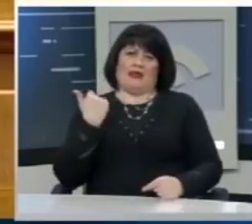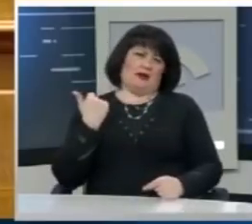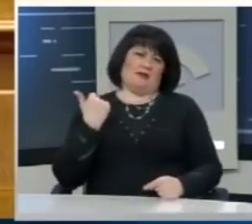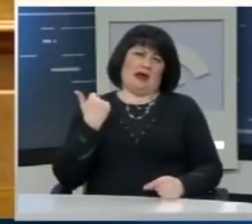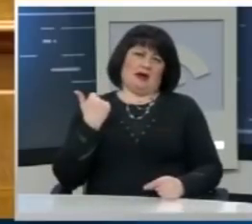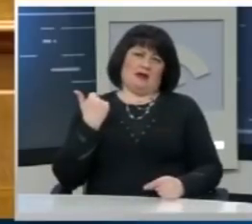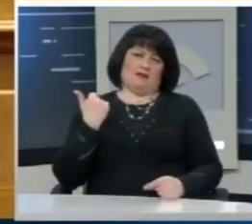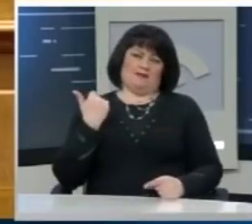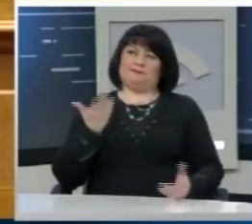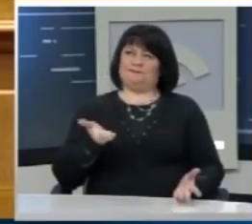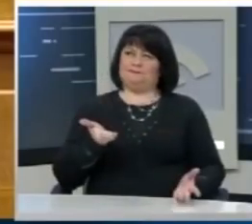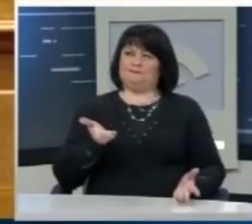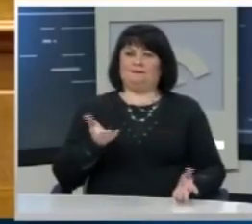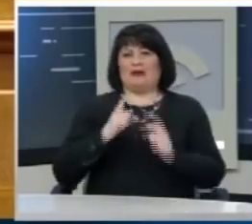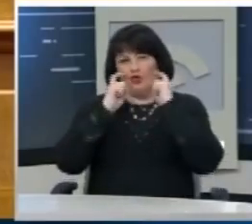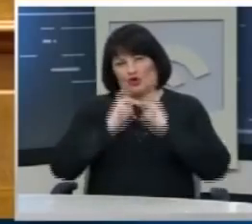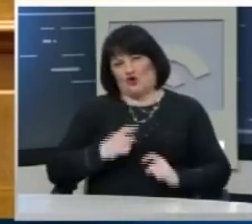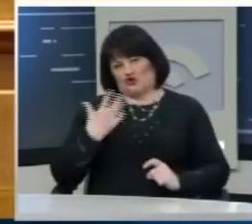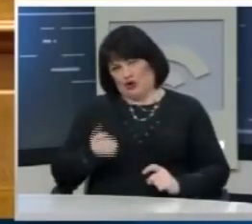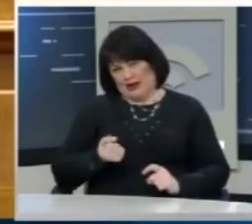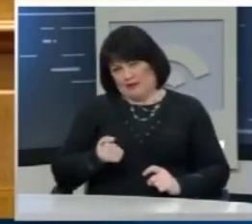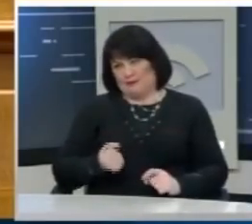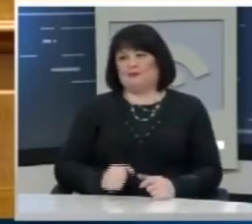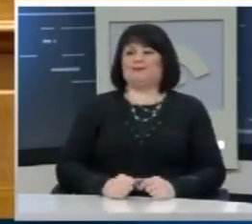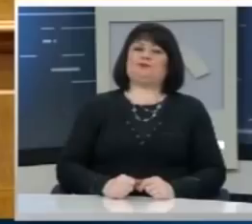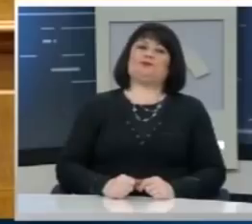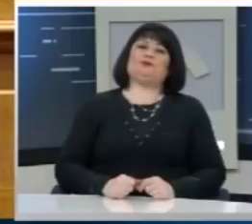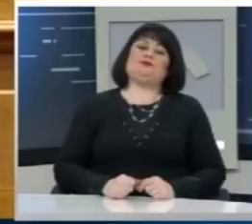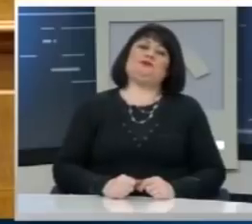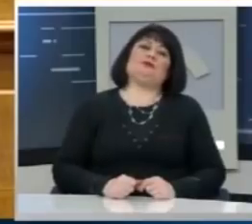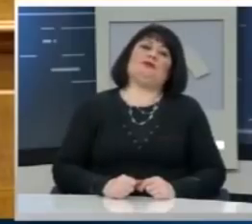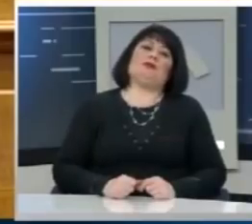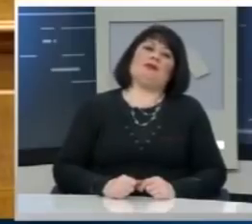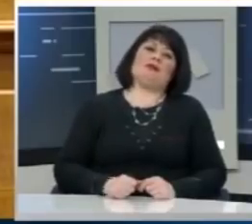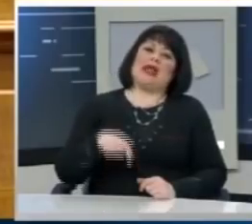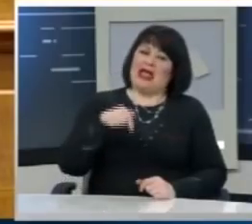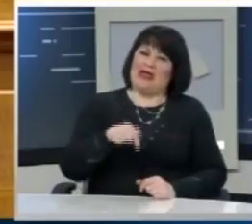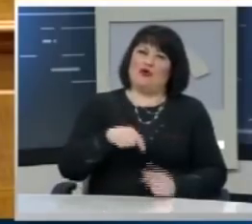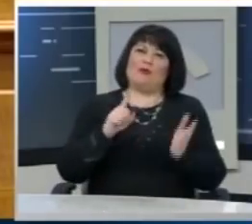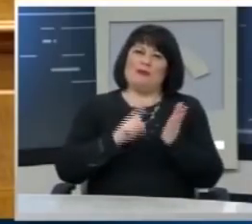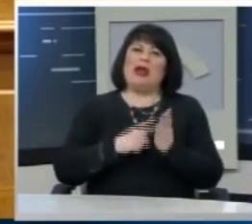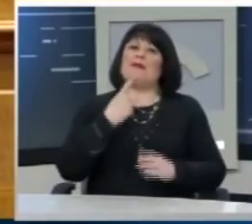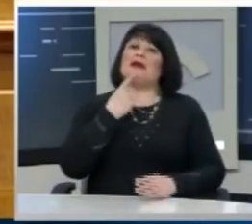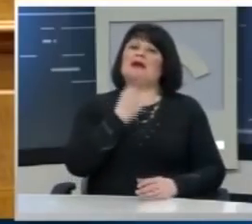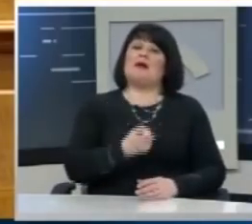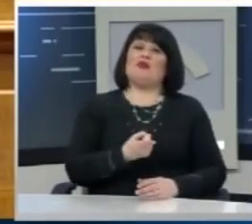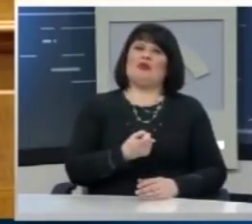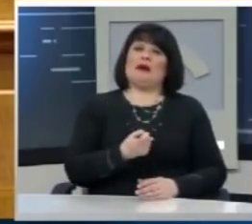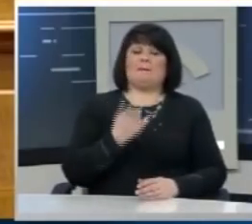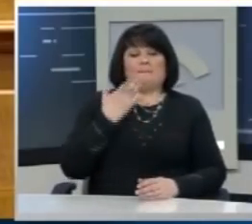εκπλήρωση αυτών της των υποχρεώσεων. Εδώ όμως πρέπει να υποθεί και μια